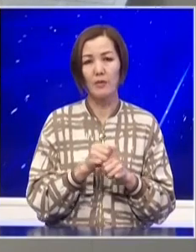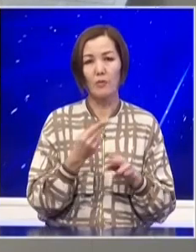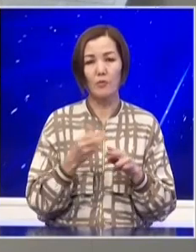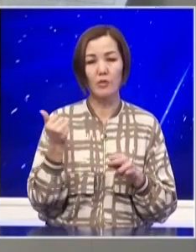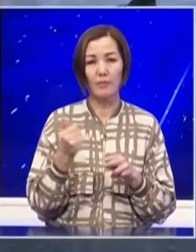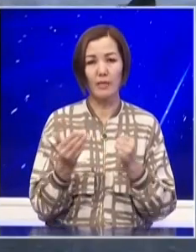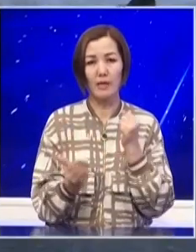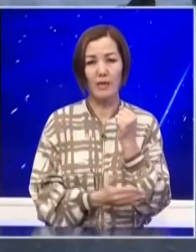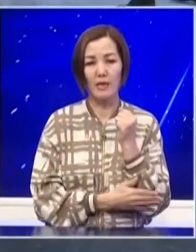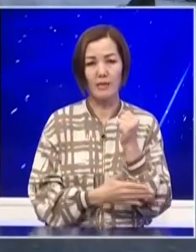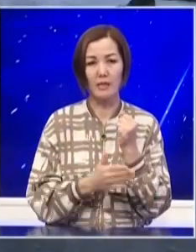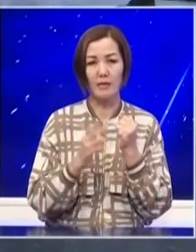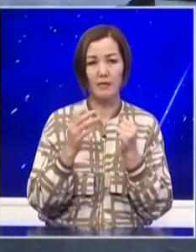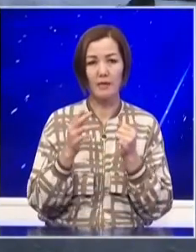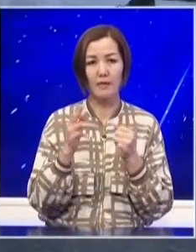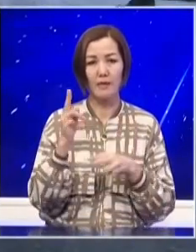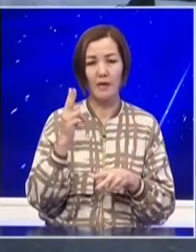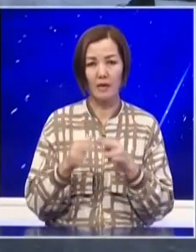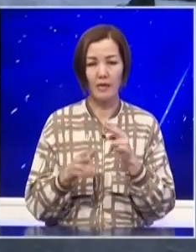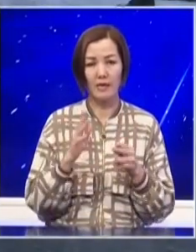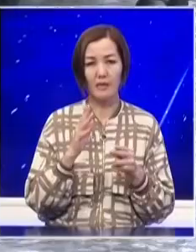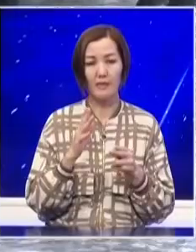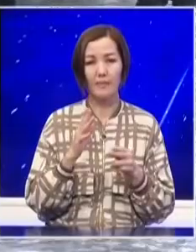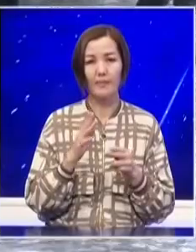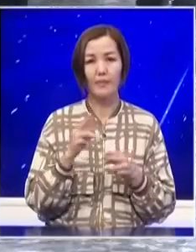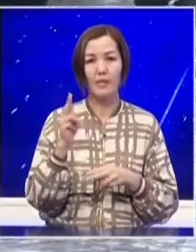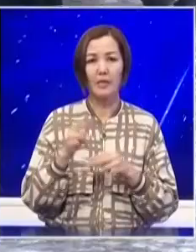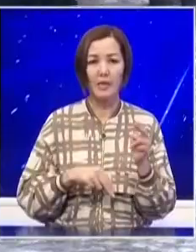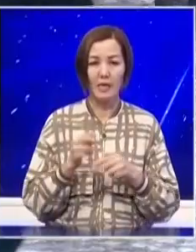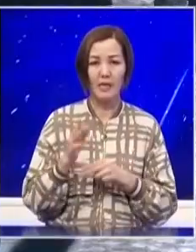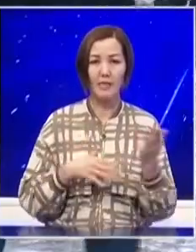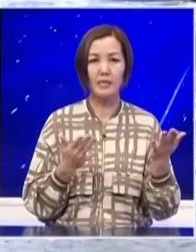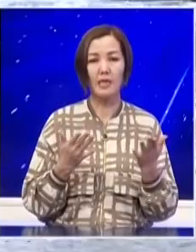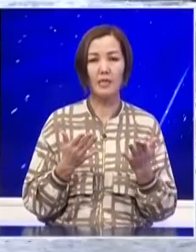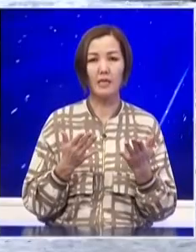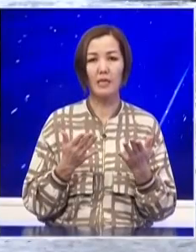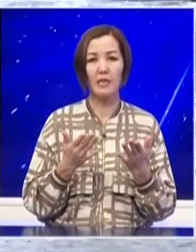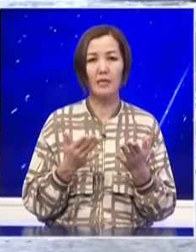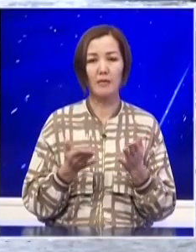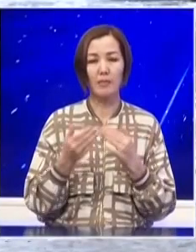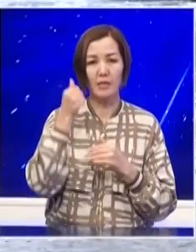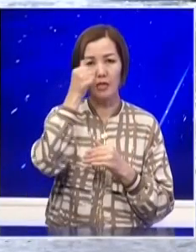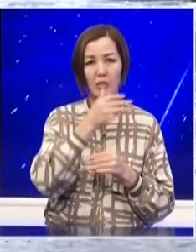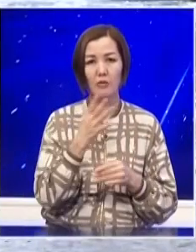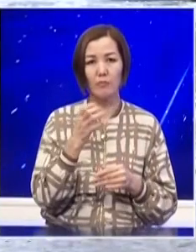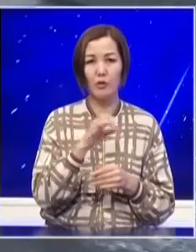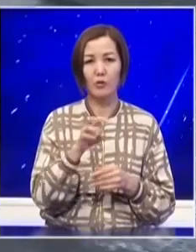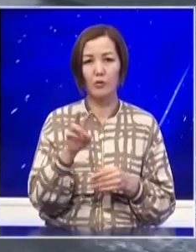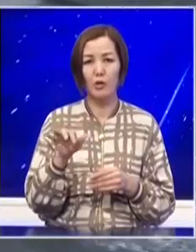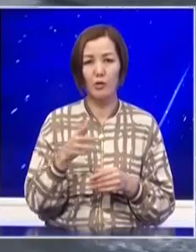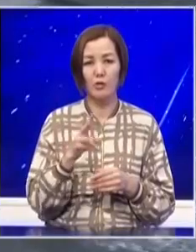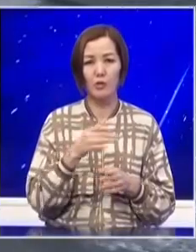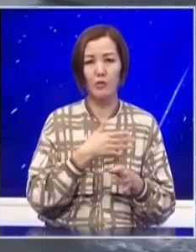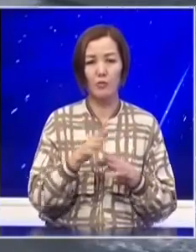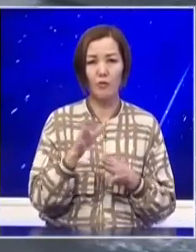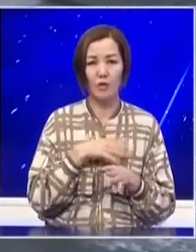уже жүре бастайды. Кентте мектеп құрылысынан бөлек кәріз жүйесінің құрылыс жұмыстары да қолға алынған. Оған былтыр 550 миллион теңге көлемінде қаржы